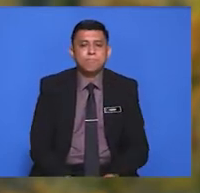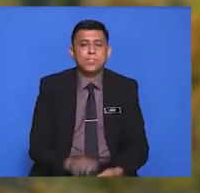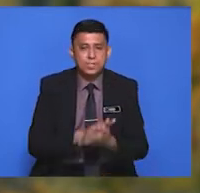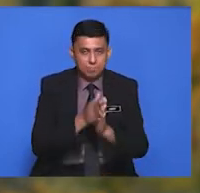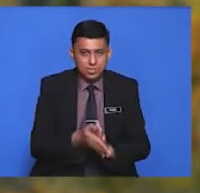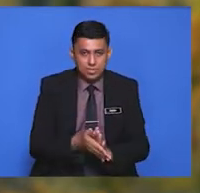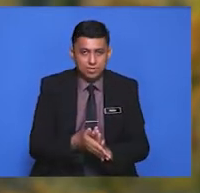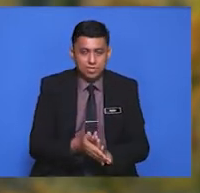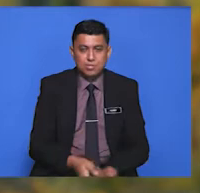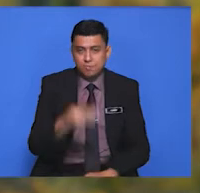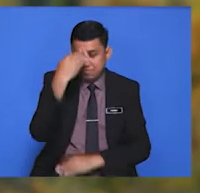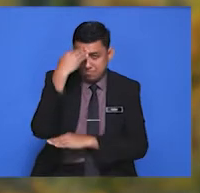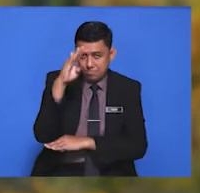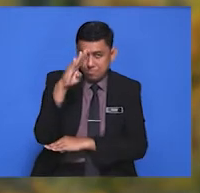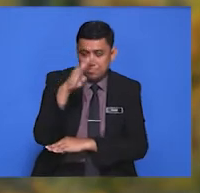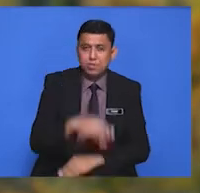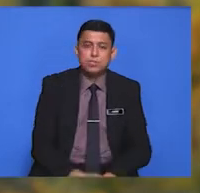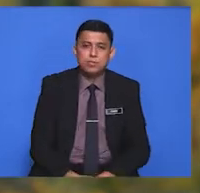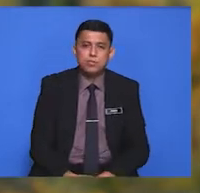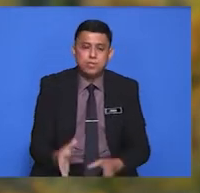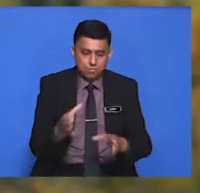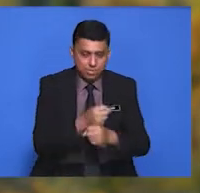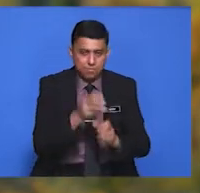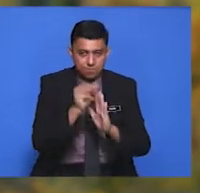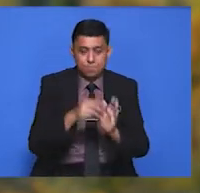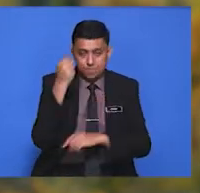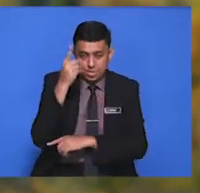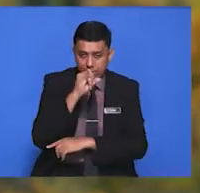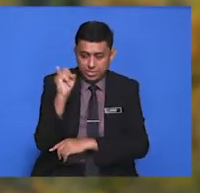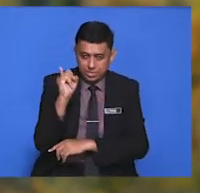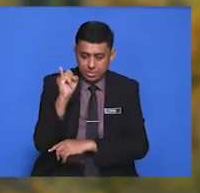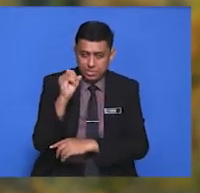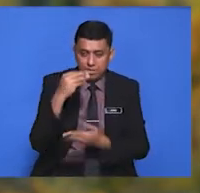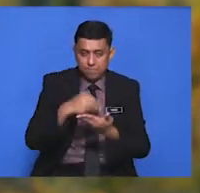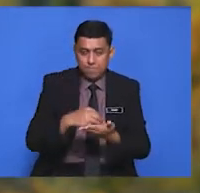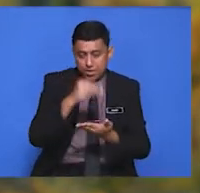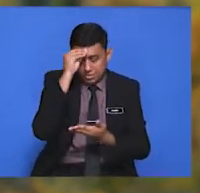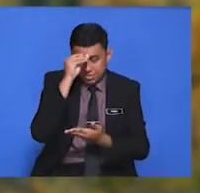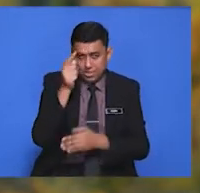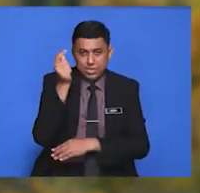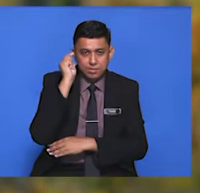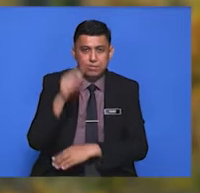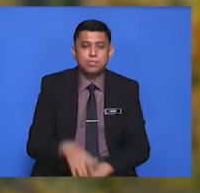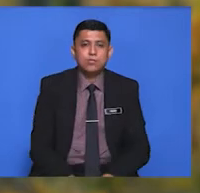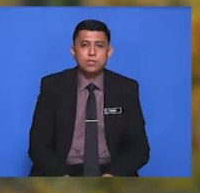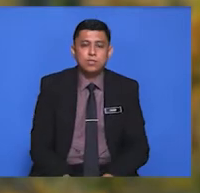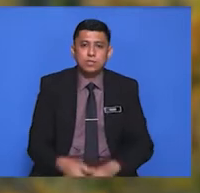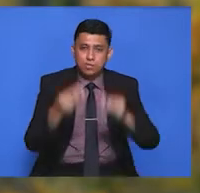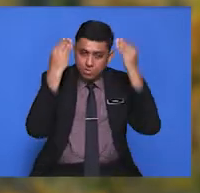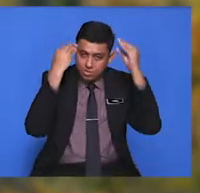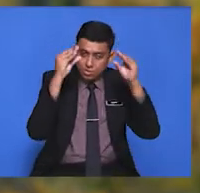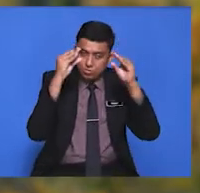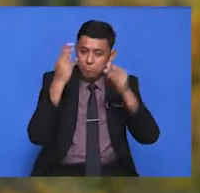Justeru, bagi memastikan murid-murid dapat memahami isi pembelajaran sebentar tadi, cikgu ingin